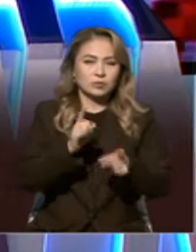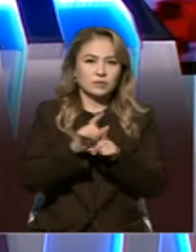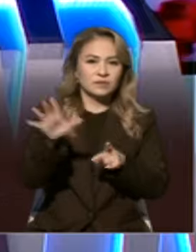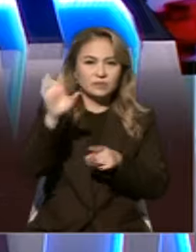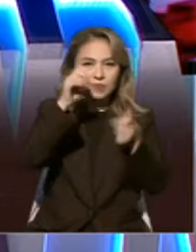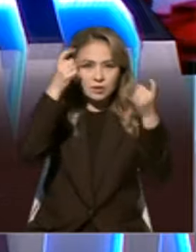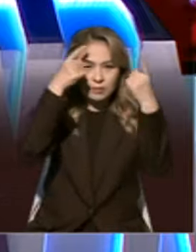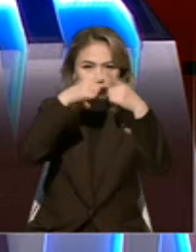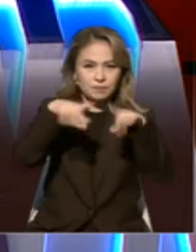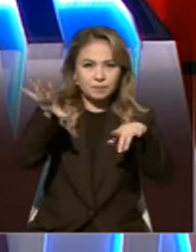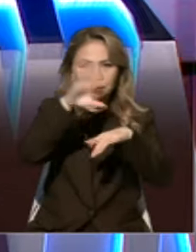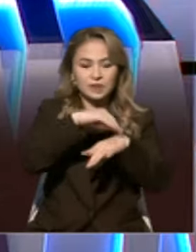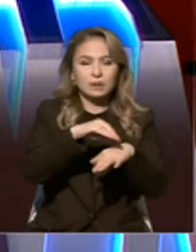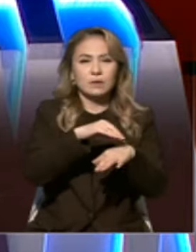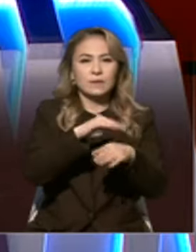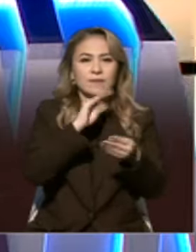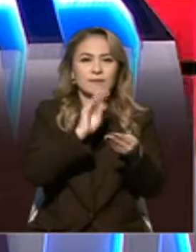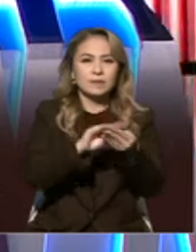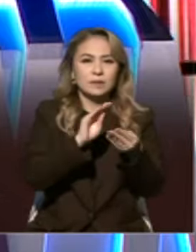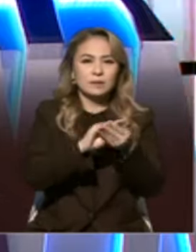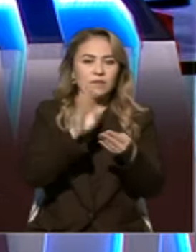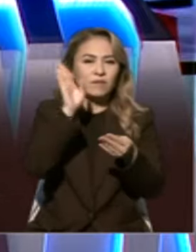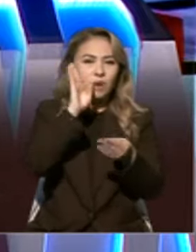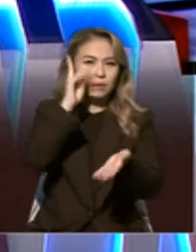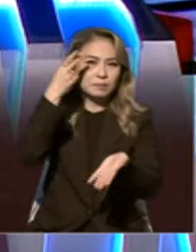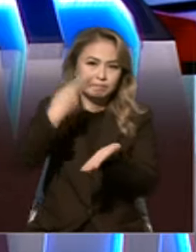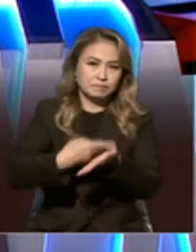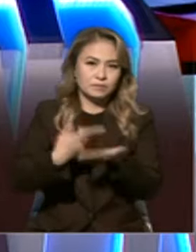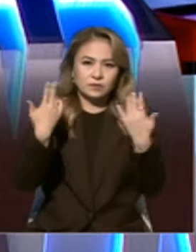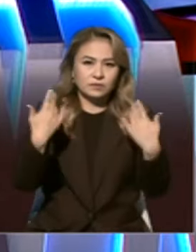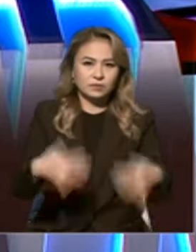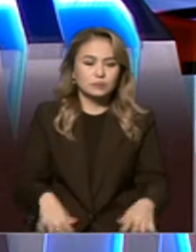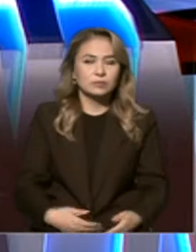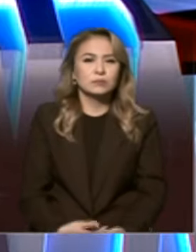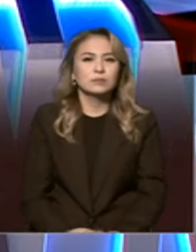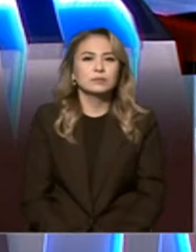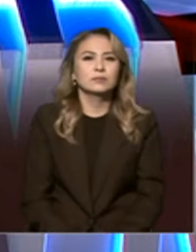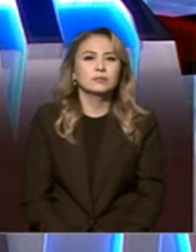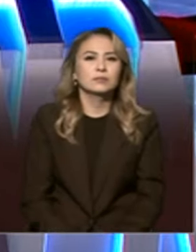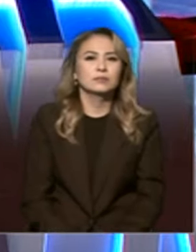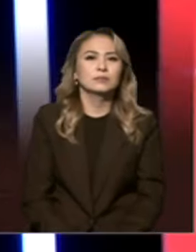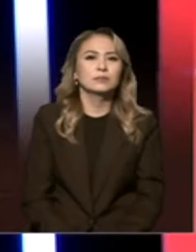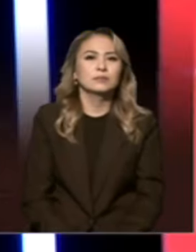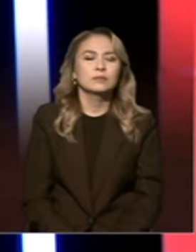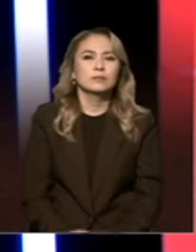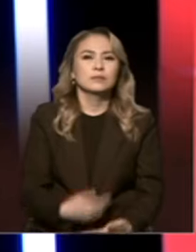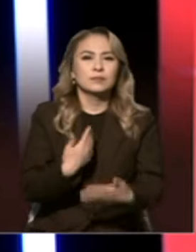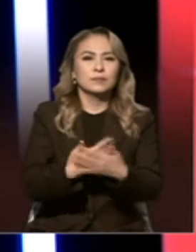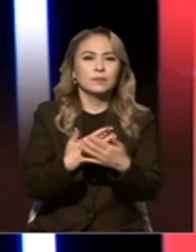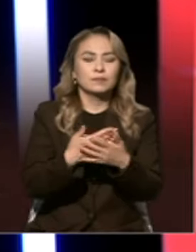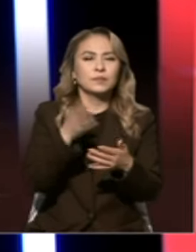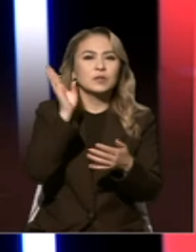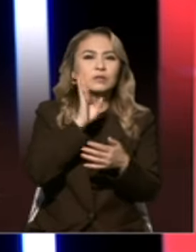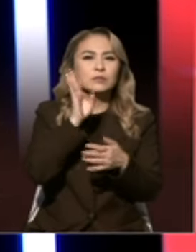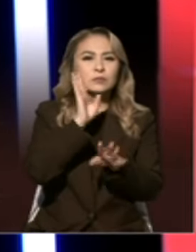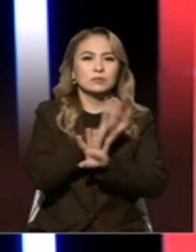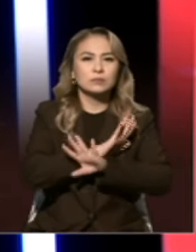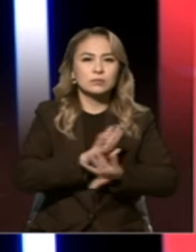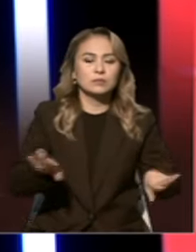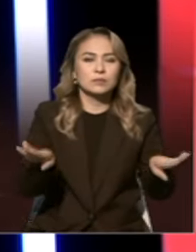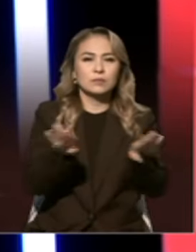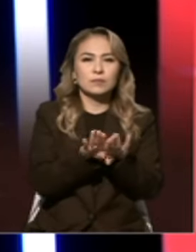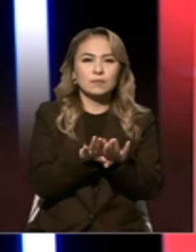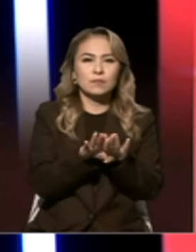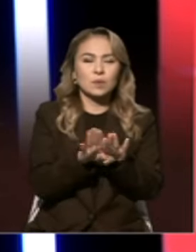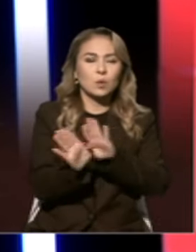техника безопасность бәрін орындап, жата қалды. Бұл біріншіден сабырлық, су дайында жақсы. Қалай әсер ету керек, жаңа біз айтып отырмыз ғой, күнде су алып жатқан жоқ деп, дегенмен де